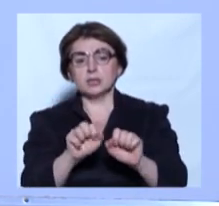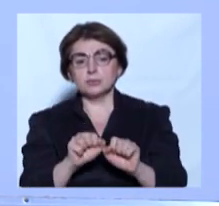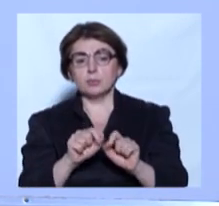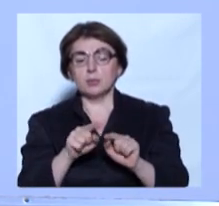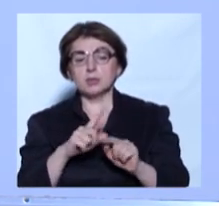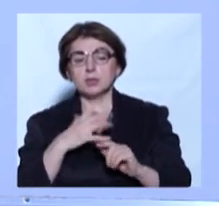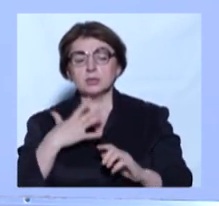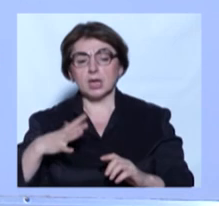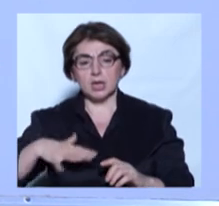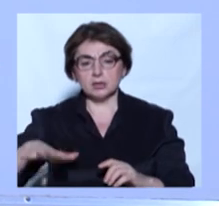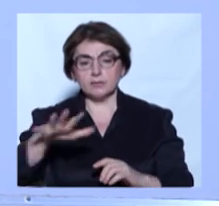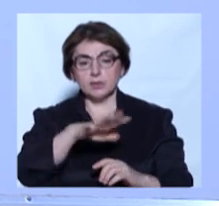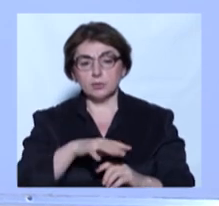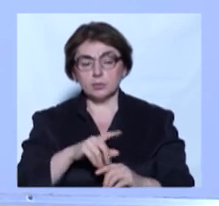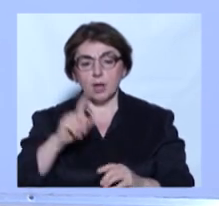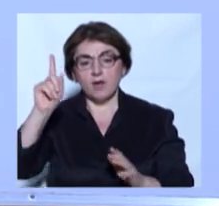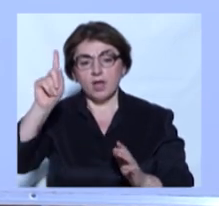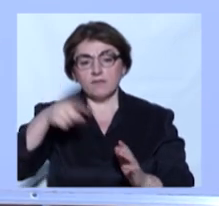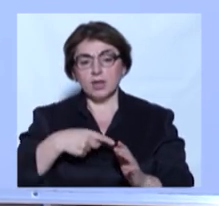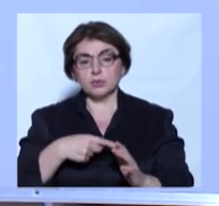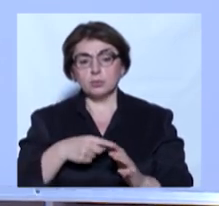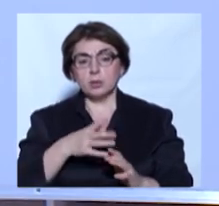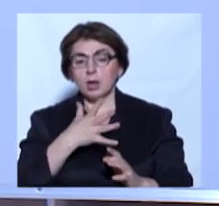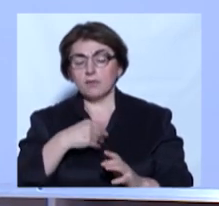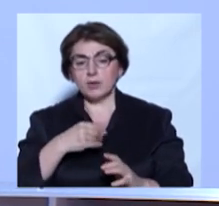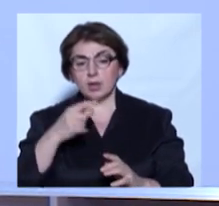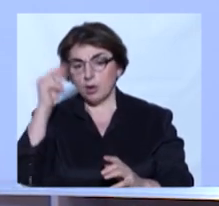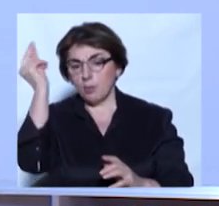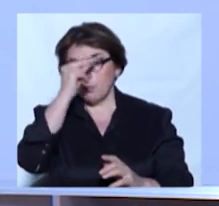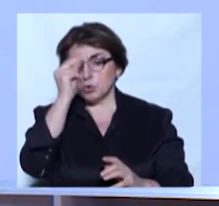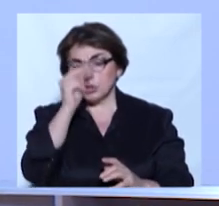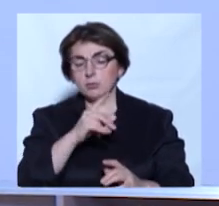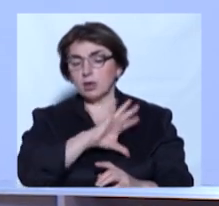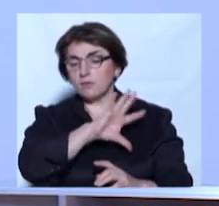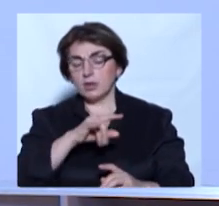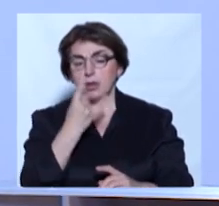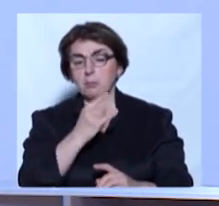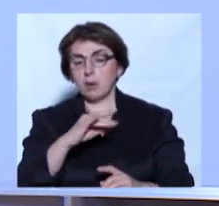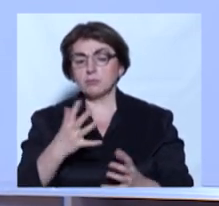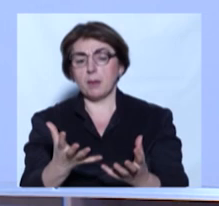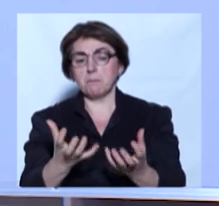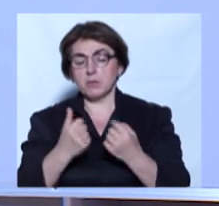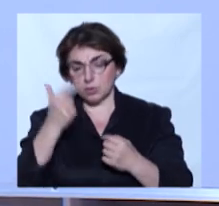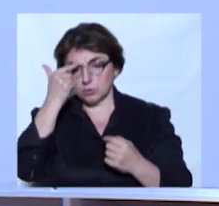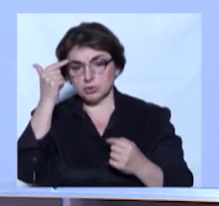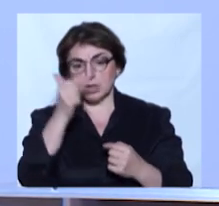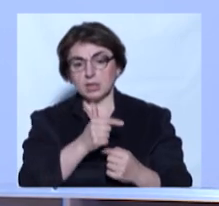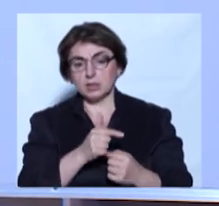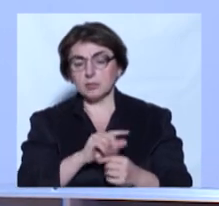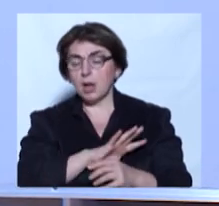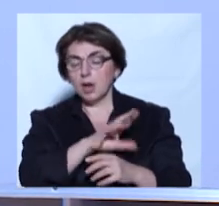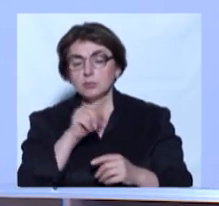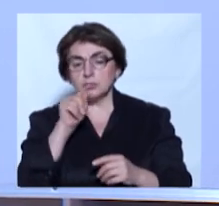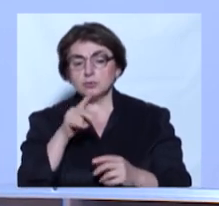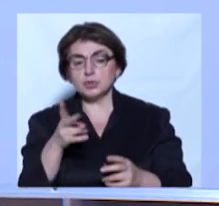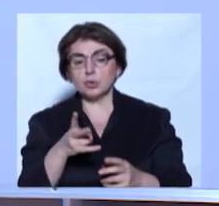შორის რა თქმა უნდა საქართველოს, ევალდებულება, რომ ყველა მოსწავლემ, ყველა ბავშვმა მიიღოს განათლება, ხელმისაწვდომი იყოს